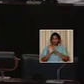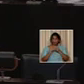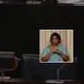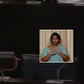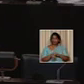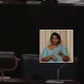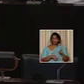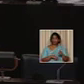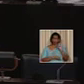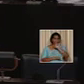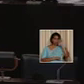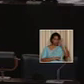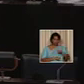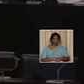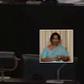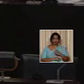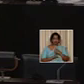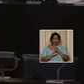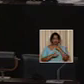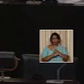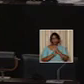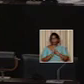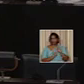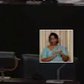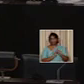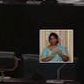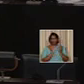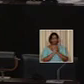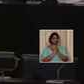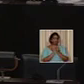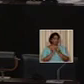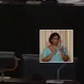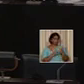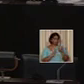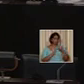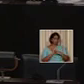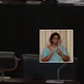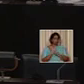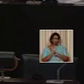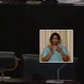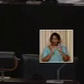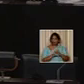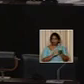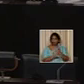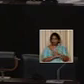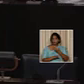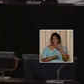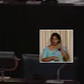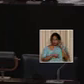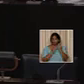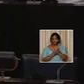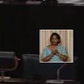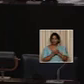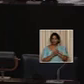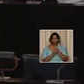සිසුන් 16,000කට පමණ මහපොළ ශිෂ්‍යාධාර ලබා දීමට කටයුතු කරන අතර ජූනි මාස අවසන් වීමට පෙර සුසුකම් ලැබූ සිරු